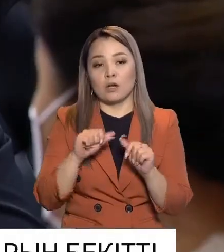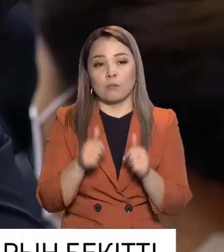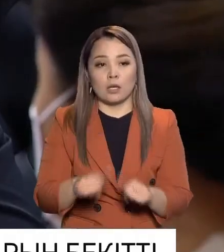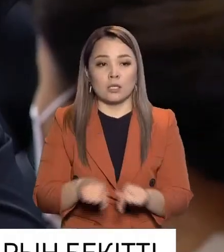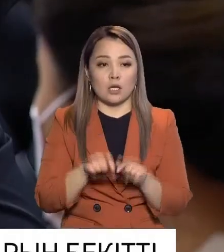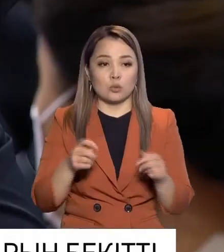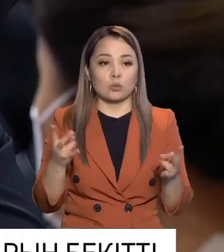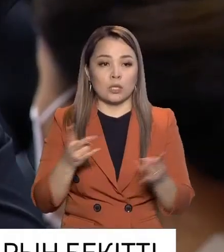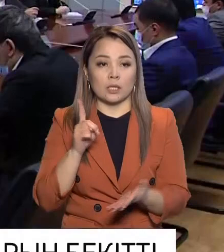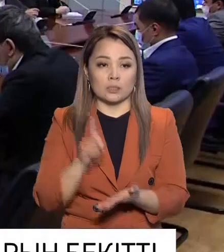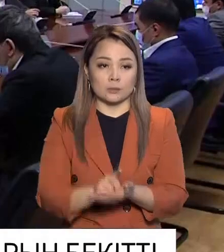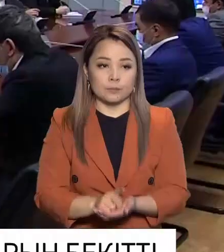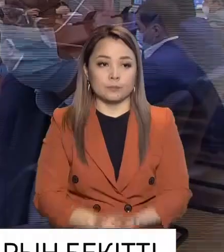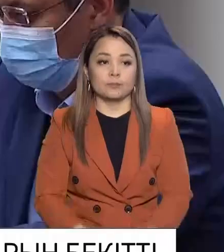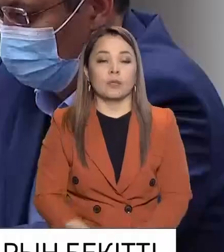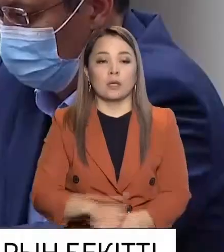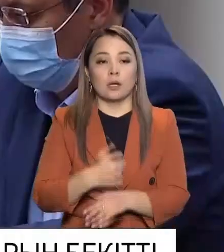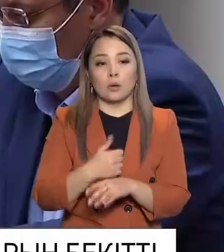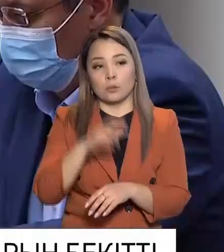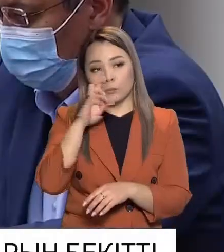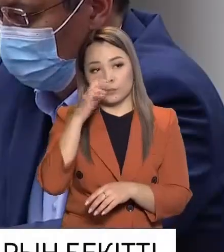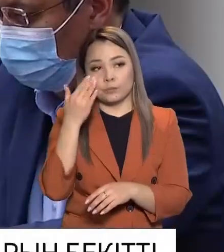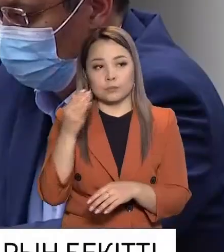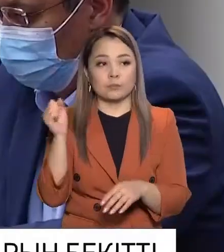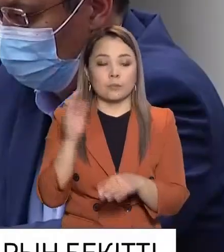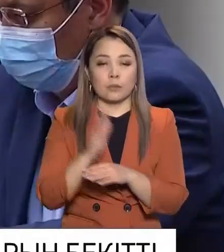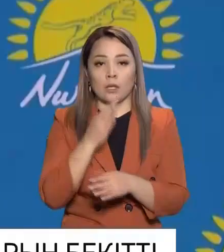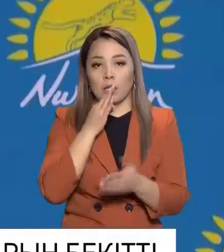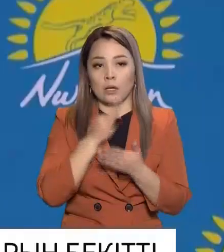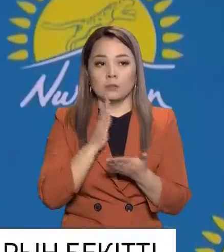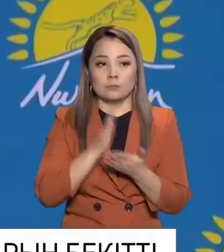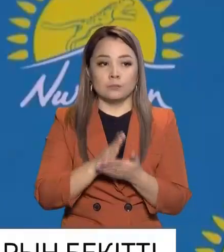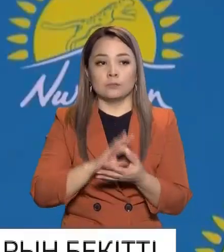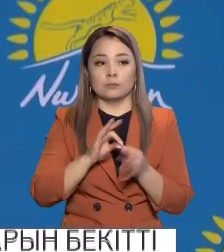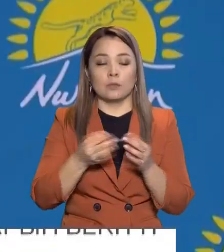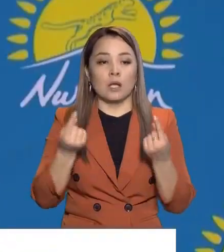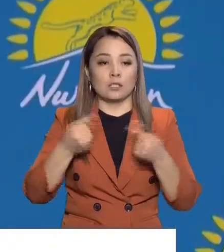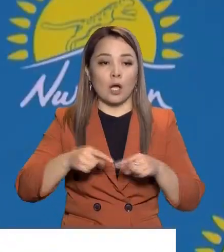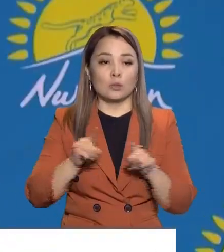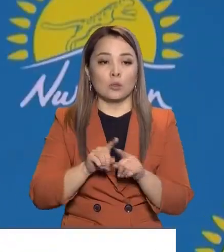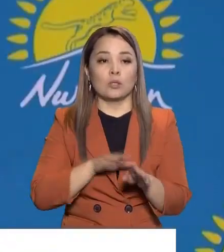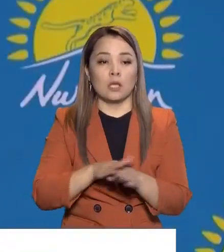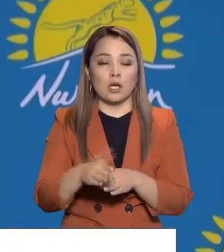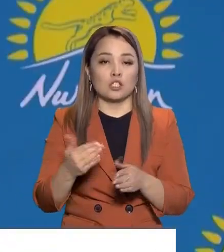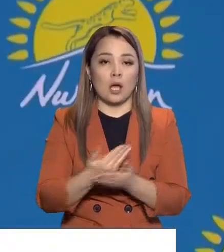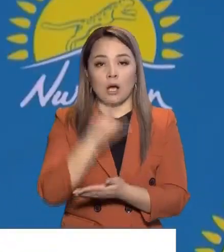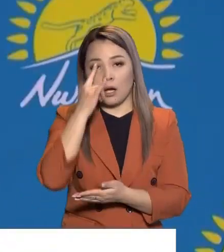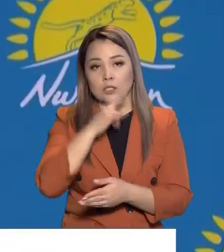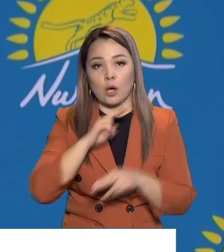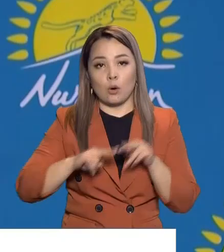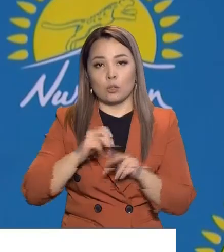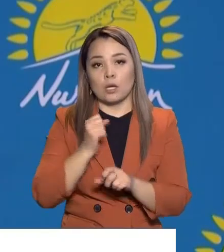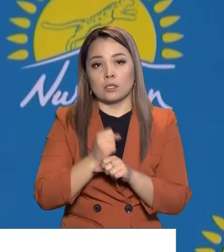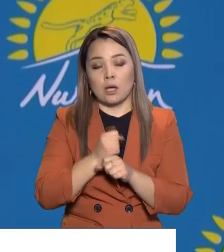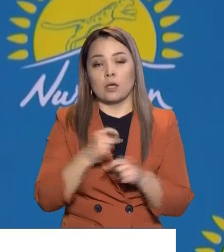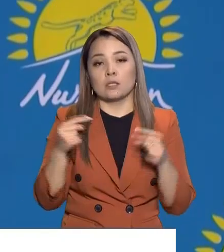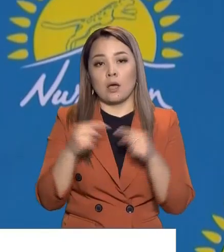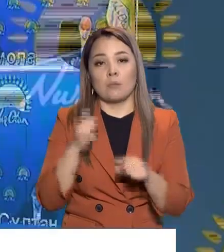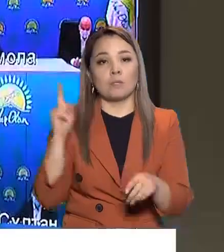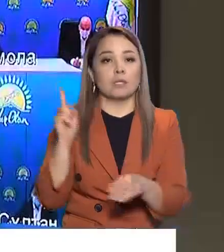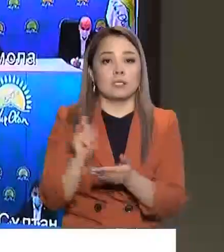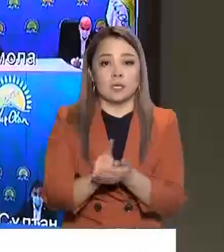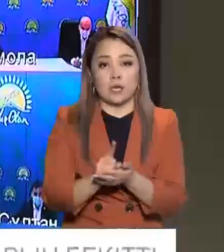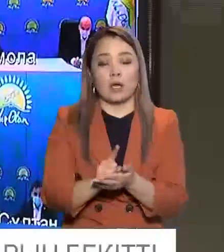тиіс. Мемлекет басшысы өзекті мәселелерді айқындап, дағдарысты еңсеру мен жаңа Қазақстанды құру бойынша нақты